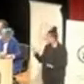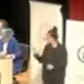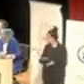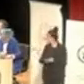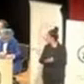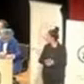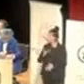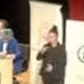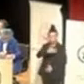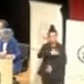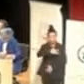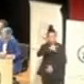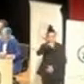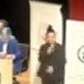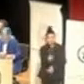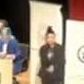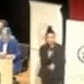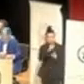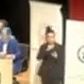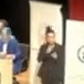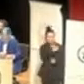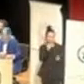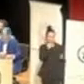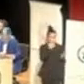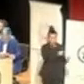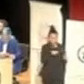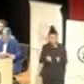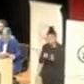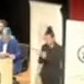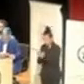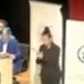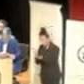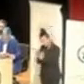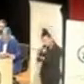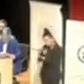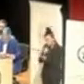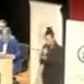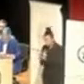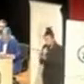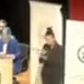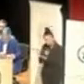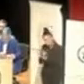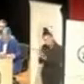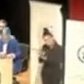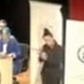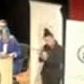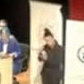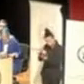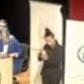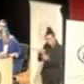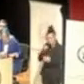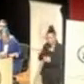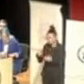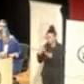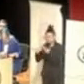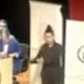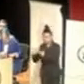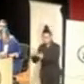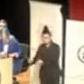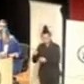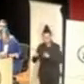gönüllü okuyucularımızın rahat etmesi açısından büyük bilgisayarlar, son